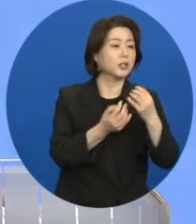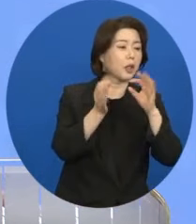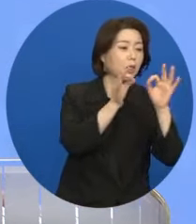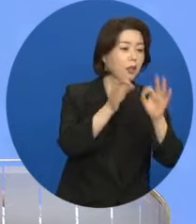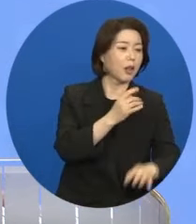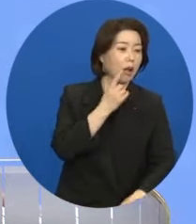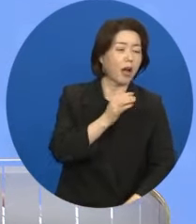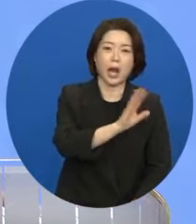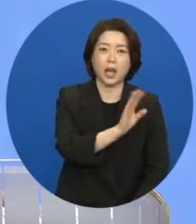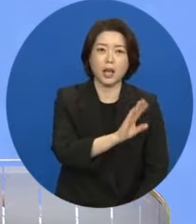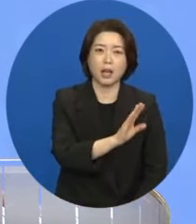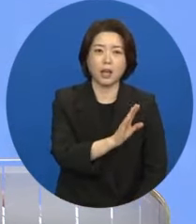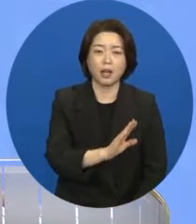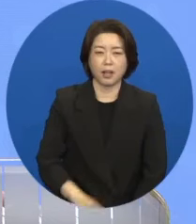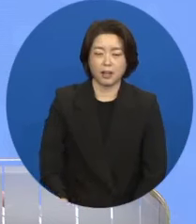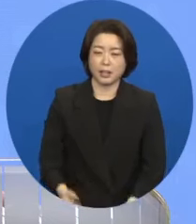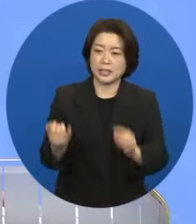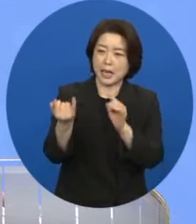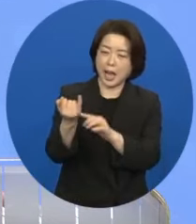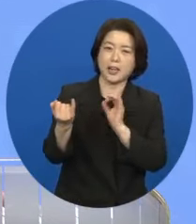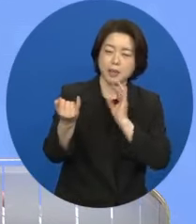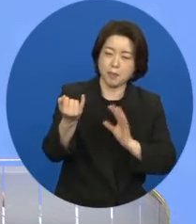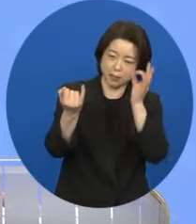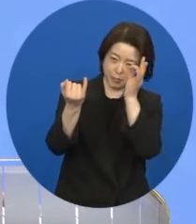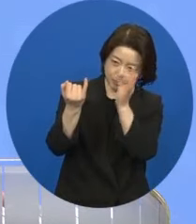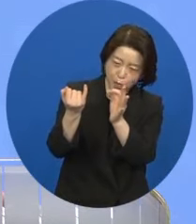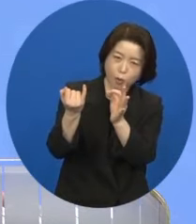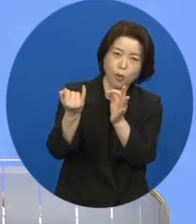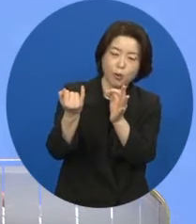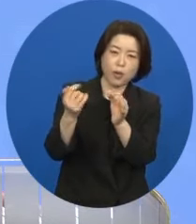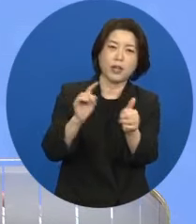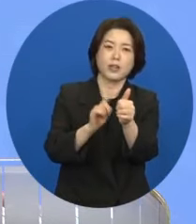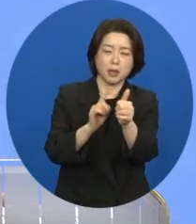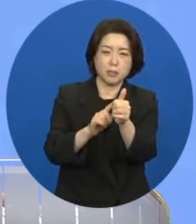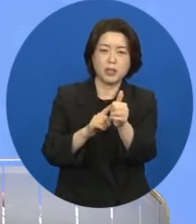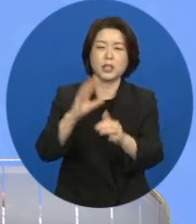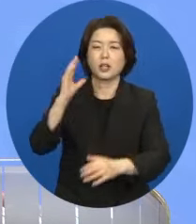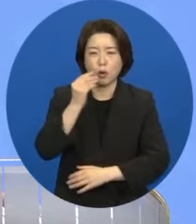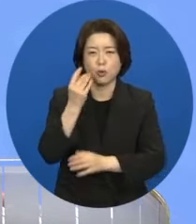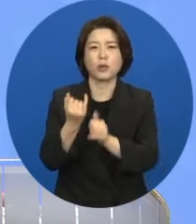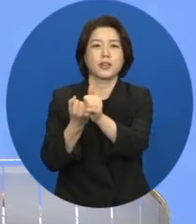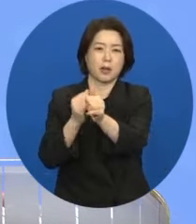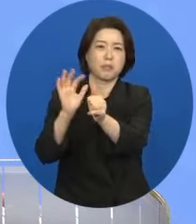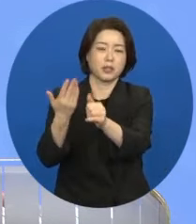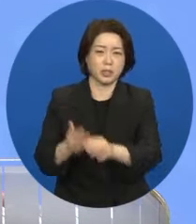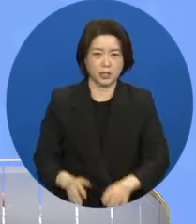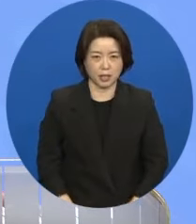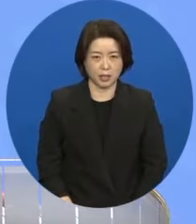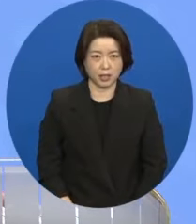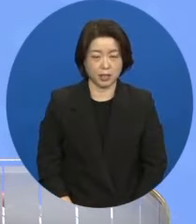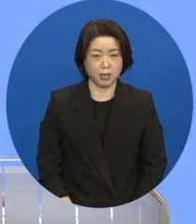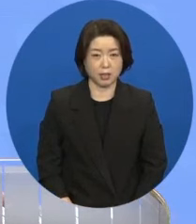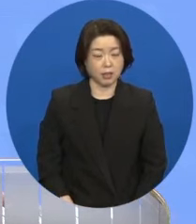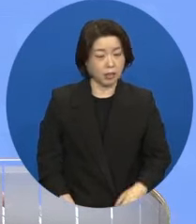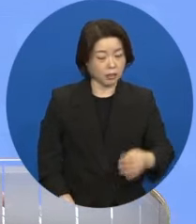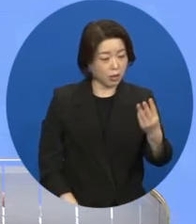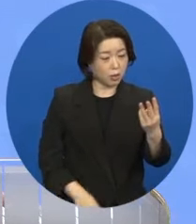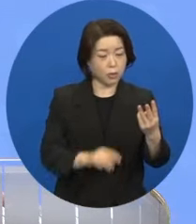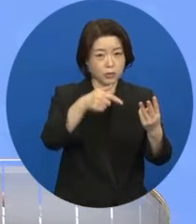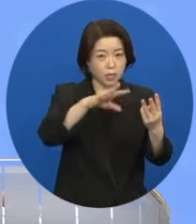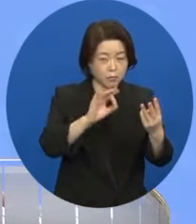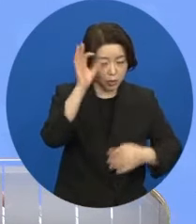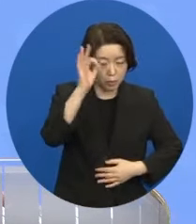바라보는 그 남자 남편이 바로 거룩한 남편인 것입니다 그래서이 3전에 음란을 버리라 어떻게 음란을